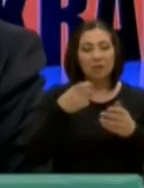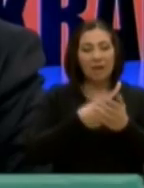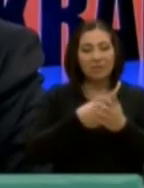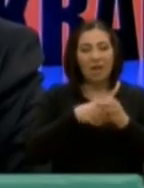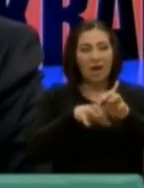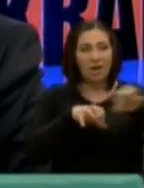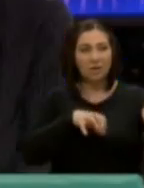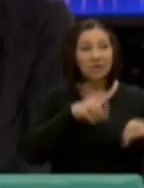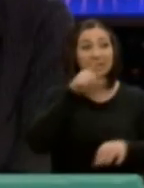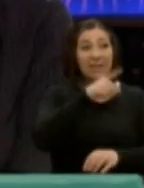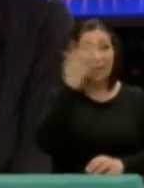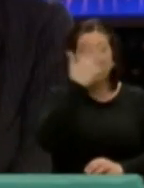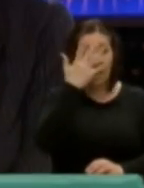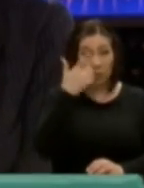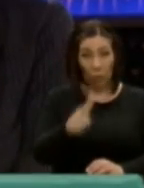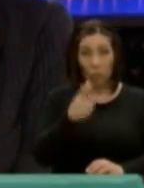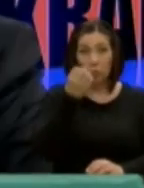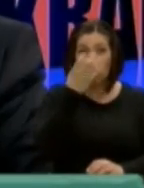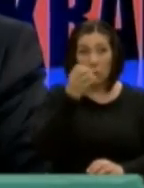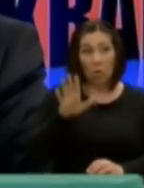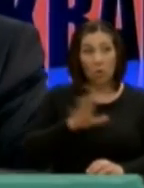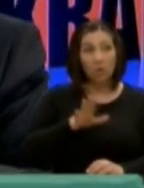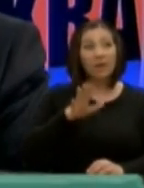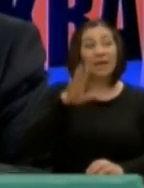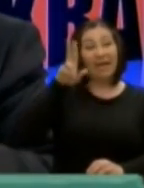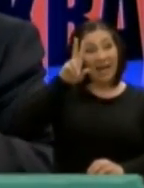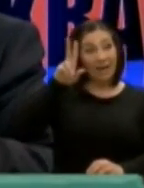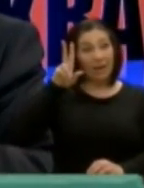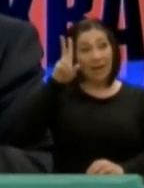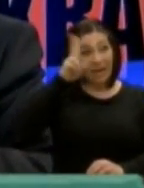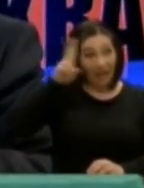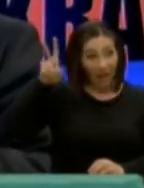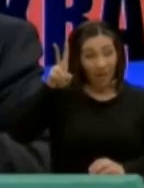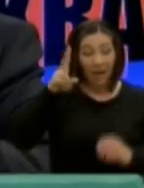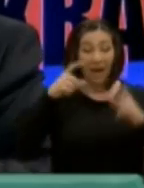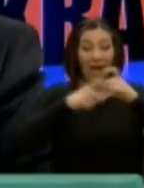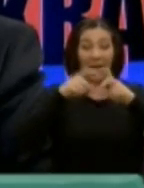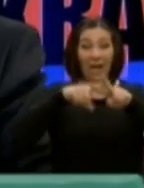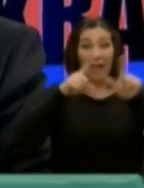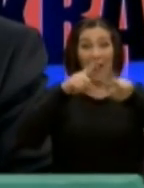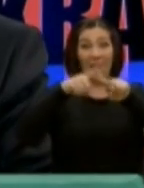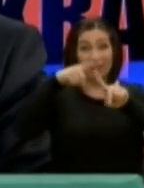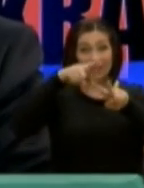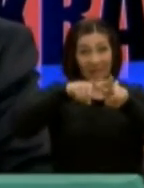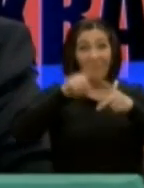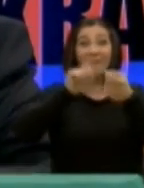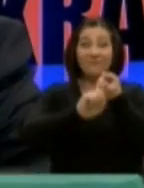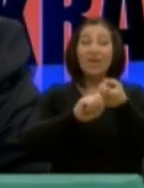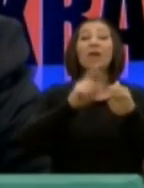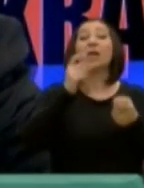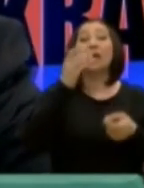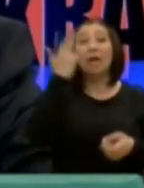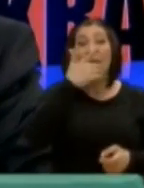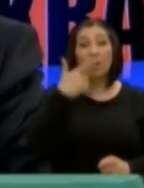Siz Karaköy Güllüoğlu'sunuz. Evet, Karaköy ve Galata Gülesi. Karaköy'ün temsili olan, tarihi temsil olan Galata Gülesi'ni